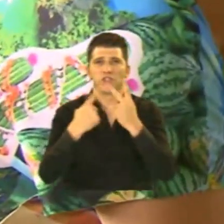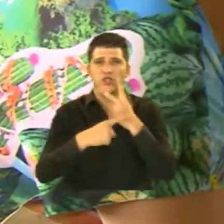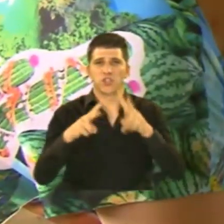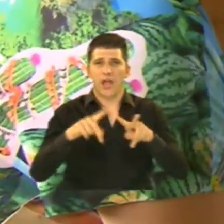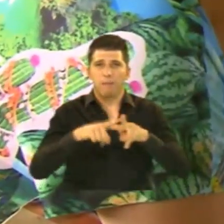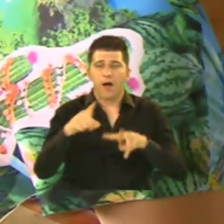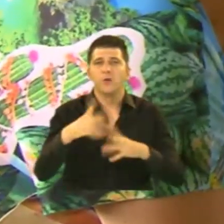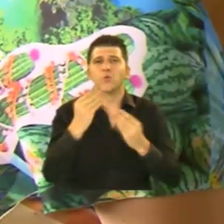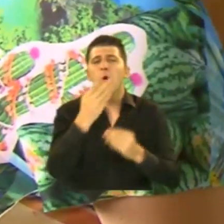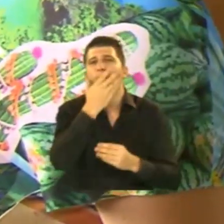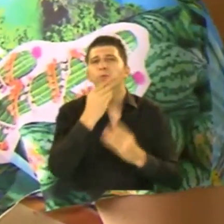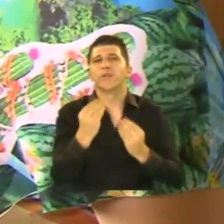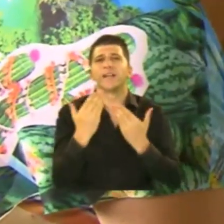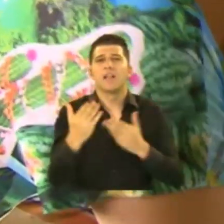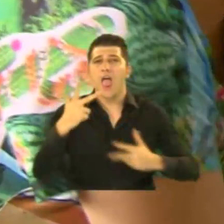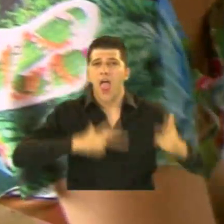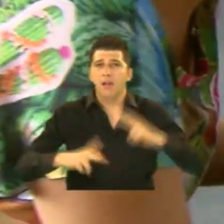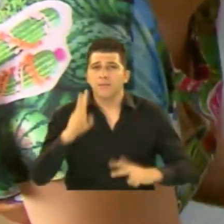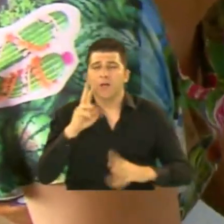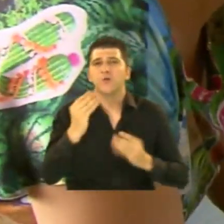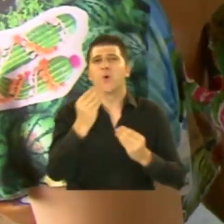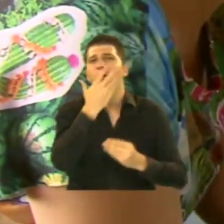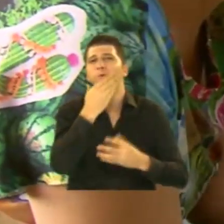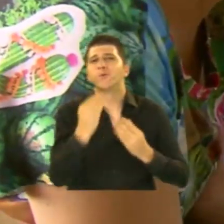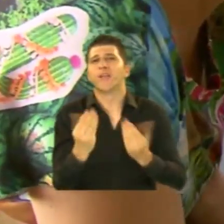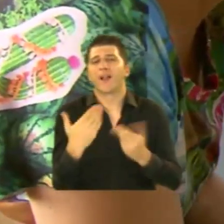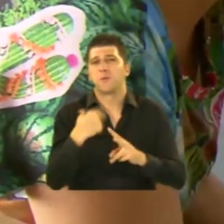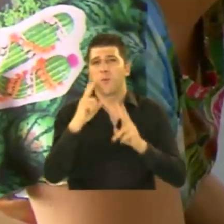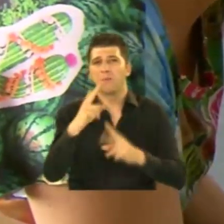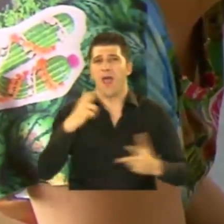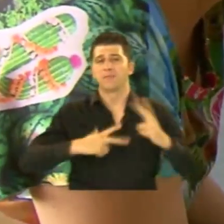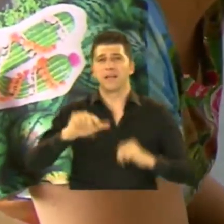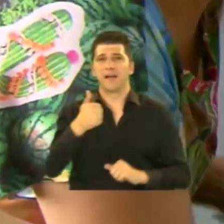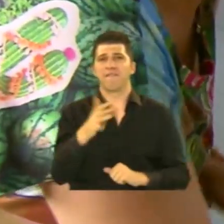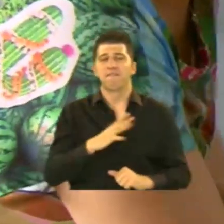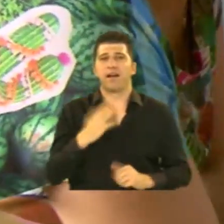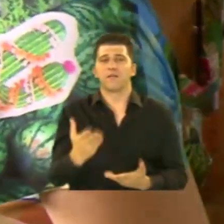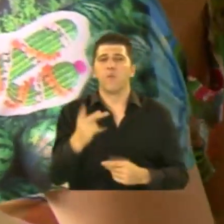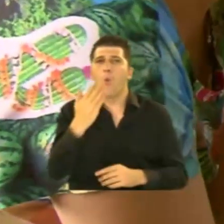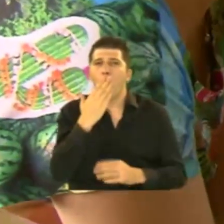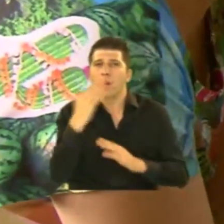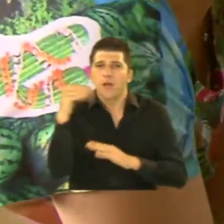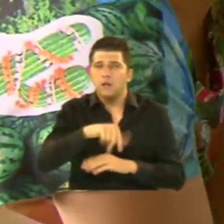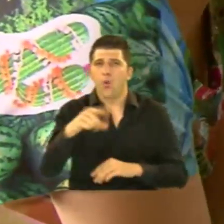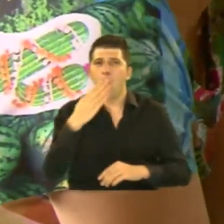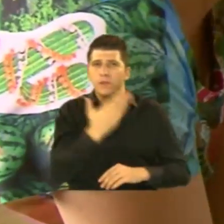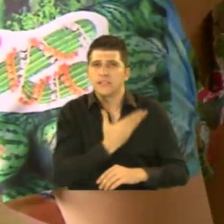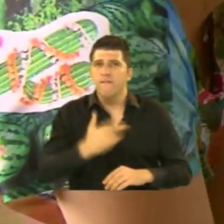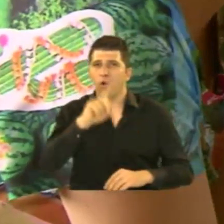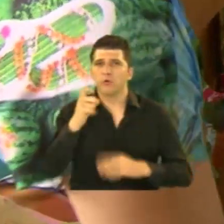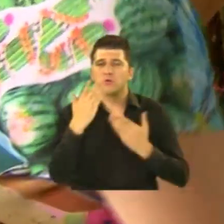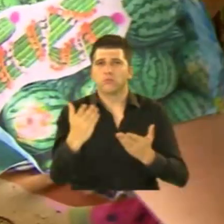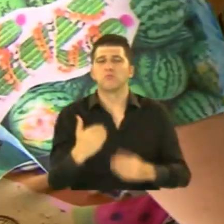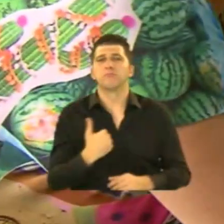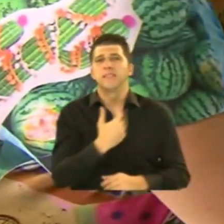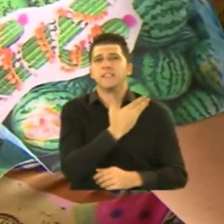Şeyma. Şeyma, çok güzelsin. Elbisen çok güzelmiş. Okula geldin. Bu okulu